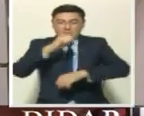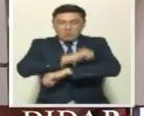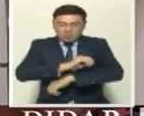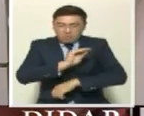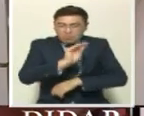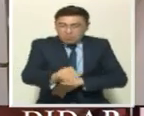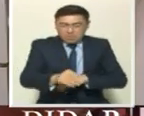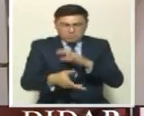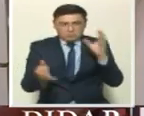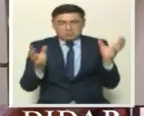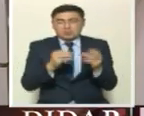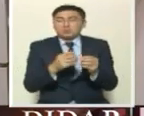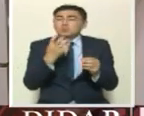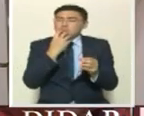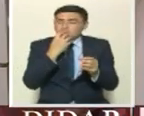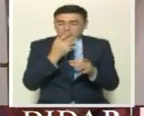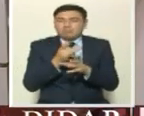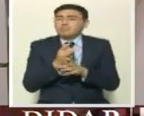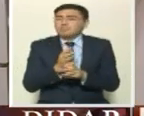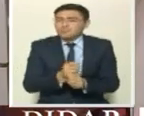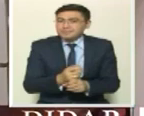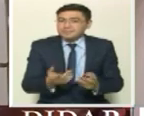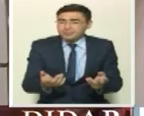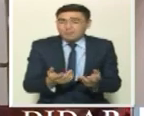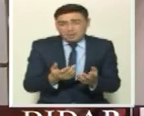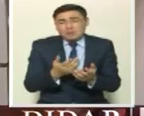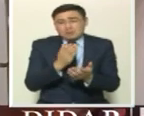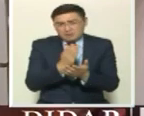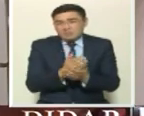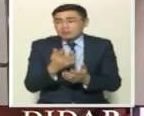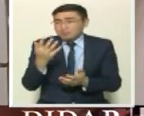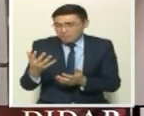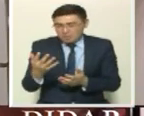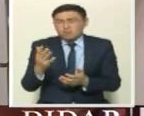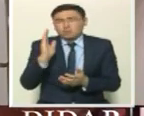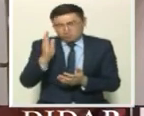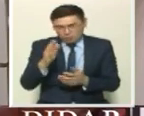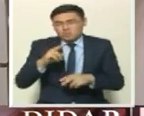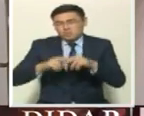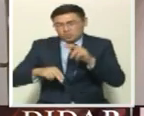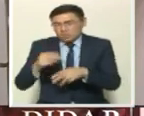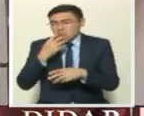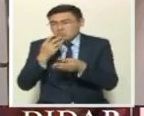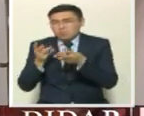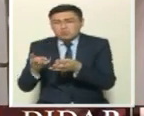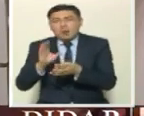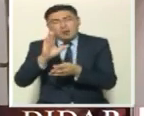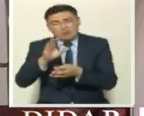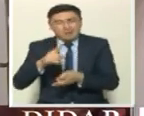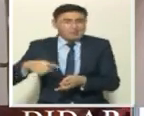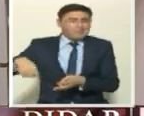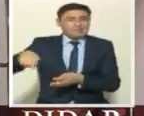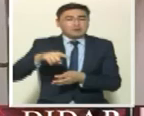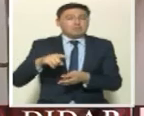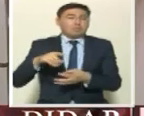сужение и все это влияет на систему говорят что по городу построят новых котлов администрация не сидит просто так они